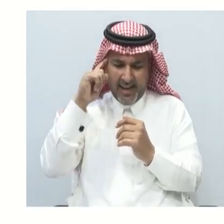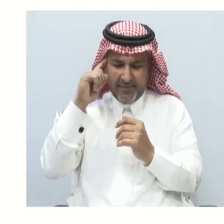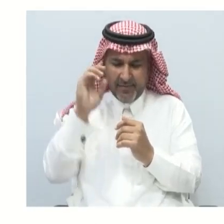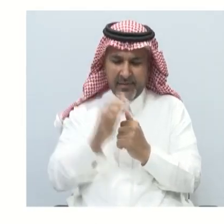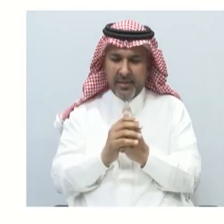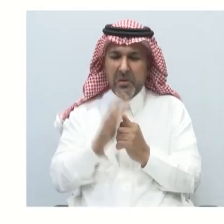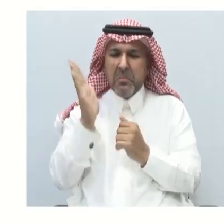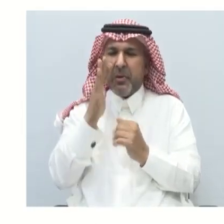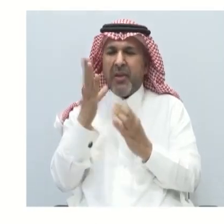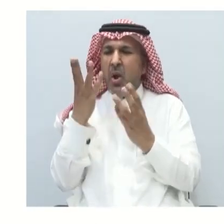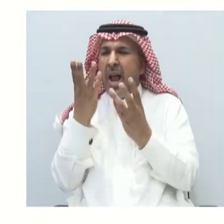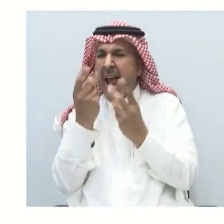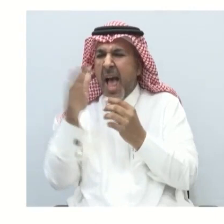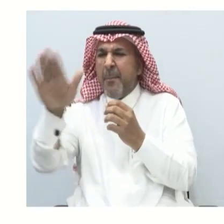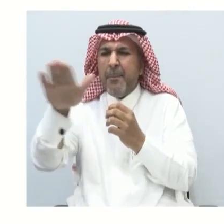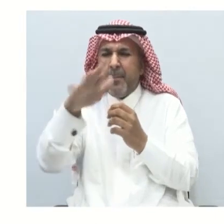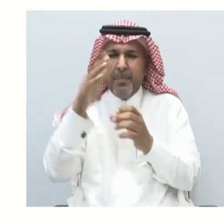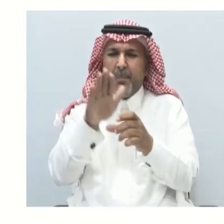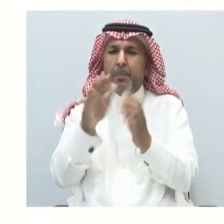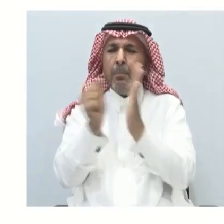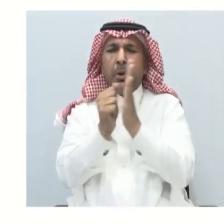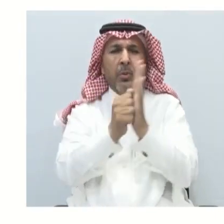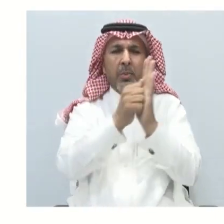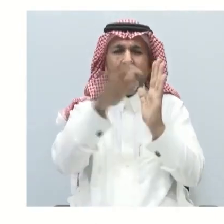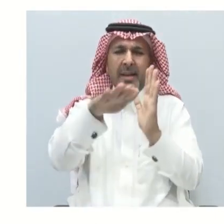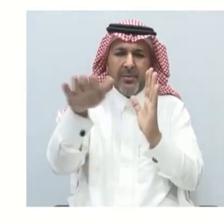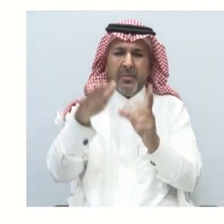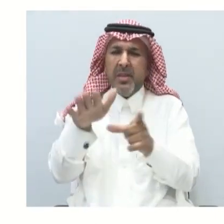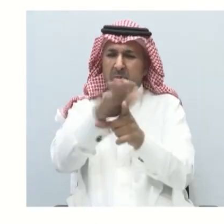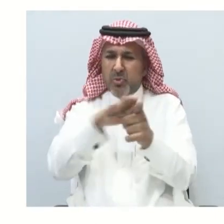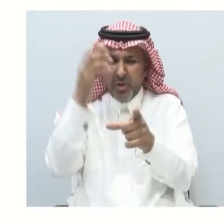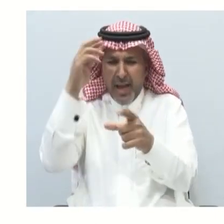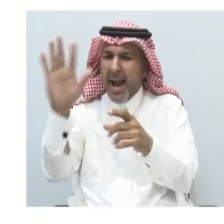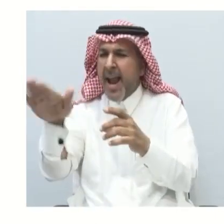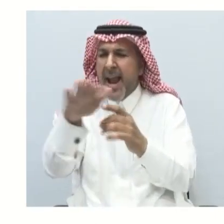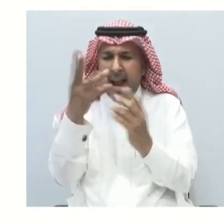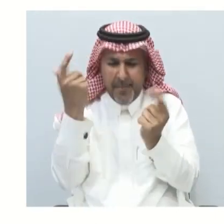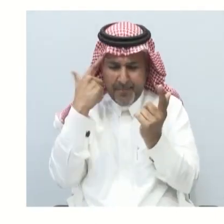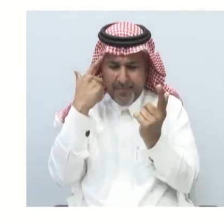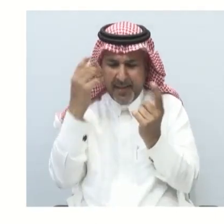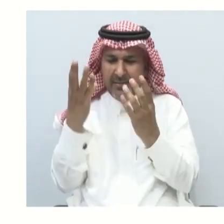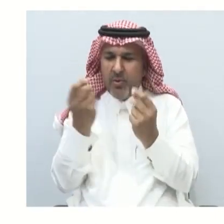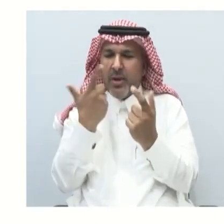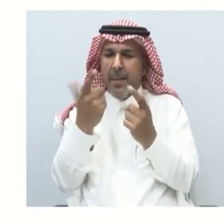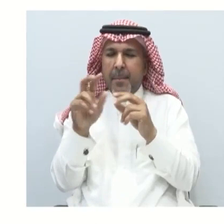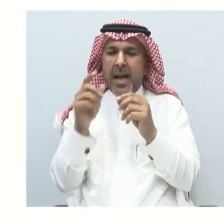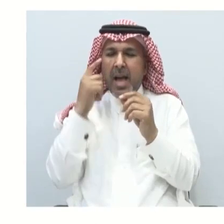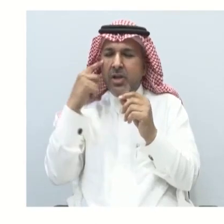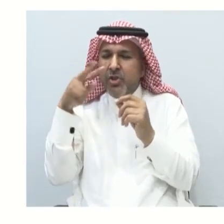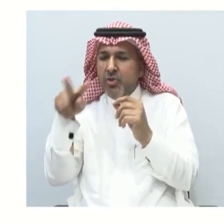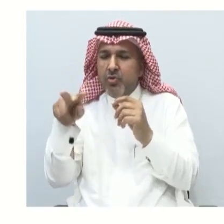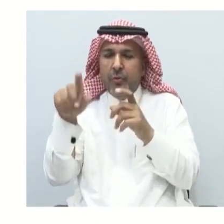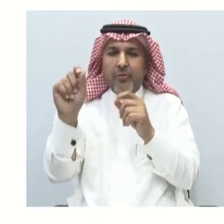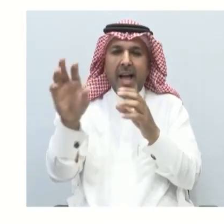وربع لا يعني يا 12 يا 13 فبالتالي هذا يعتبر منفصل وعموما اي شيء قابل للعد اي شيء